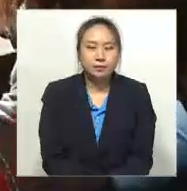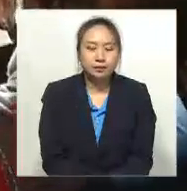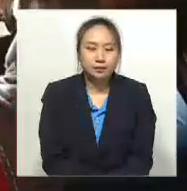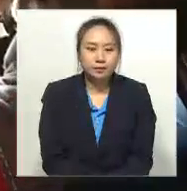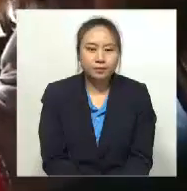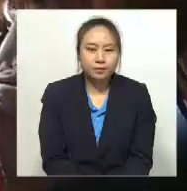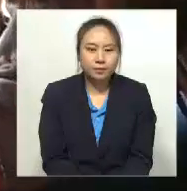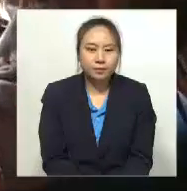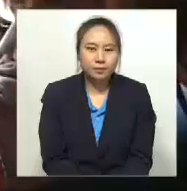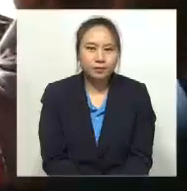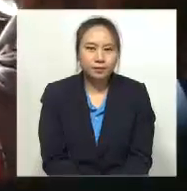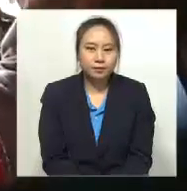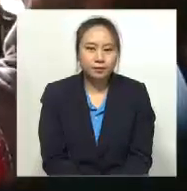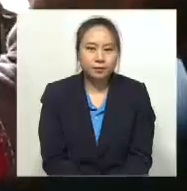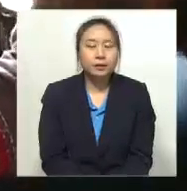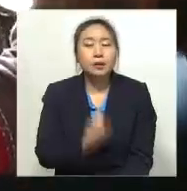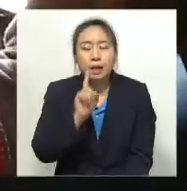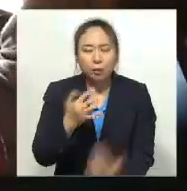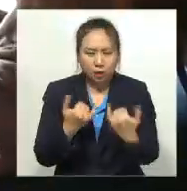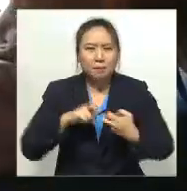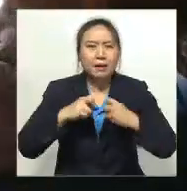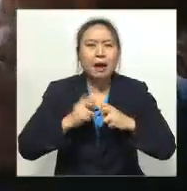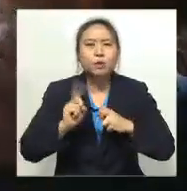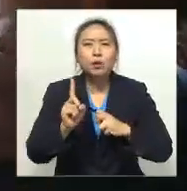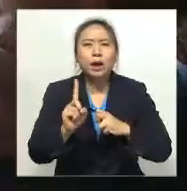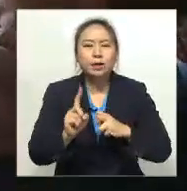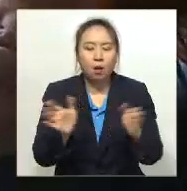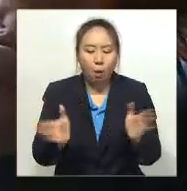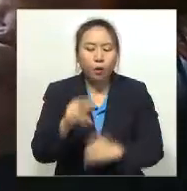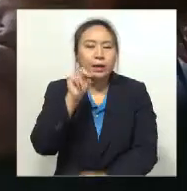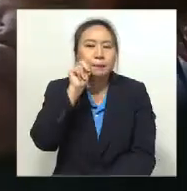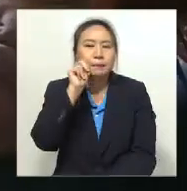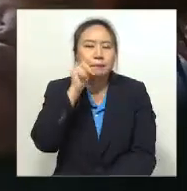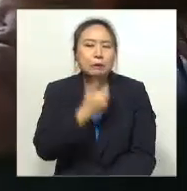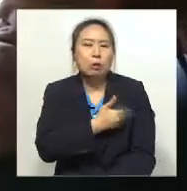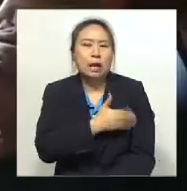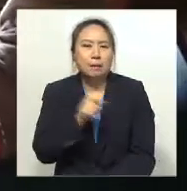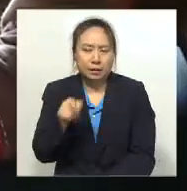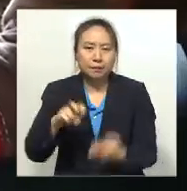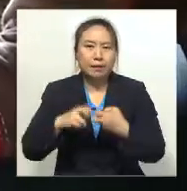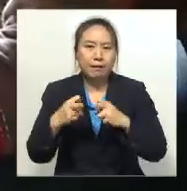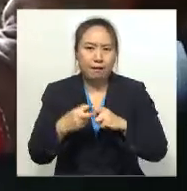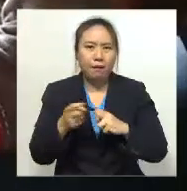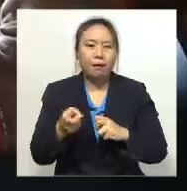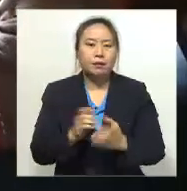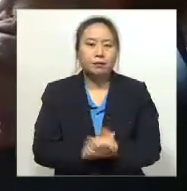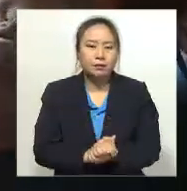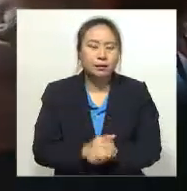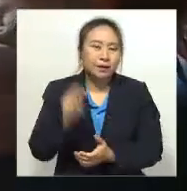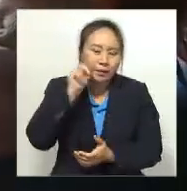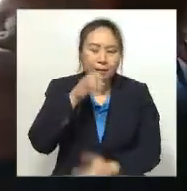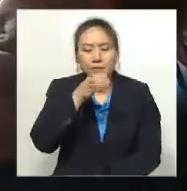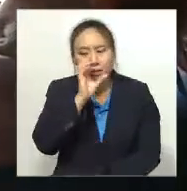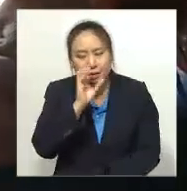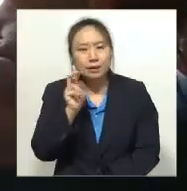คือผม เดือดร้อนเรื่องอะไรห้องน้ำเป็นไงบ้าง ห้องน้ำห้องในมันนี่แหละกับห้องน้ำหน่อยกับน้ำกินน้ำใสเนี่ย